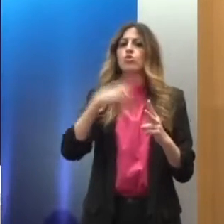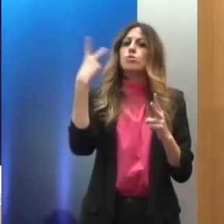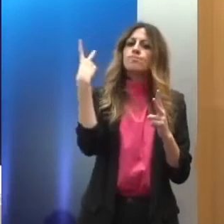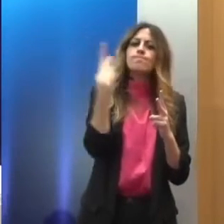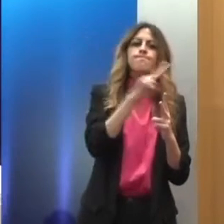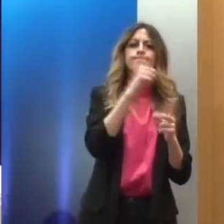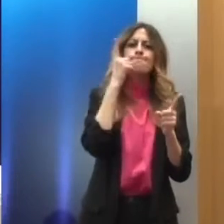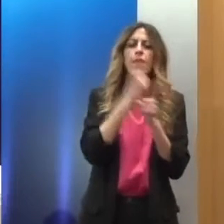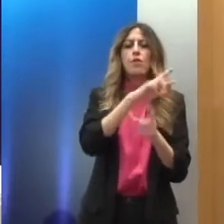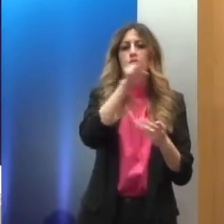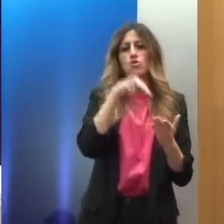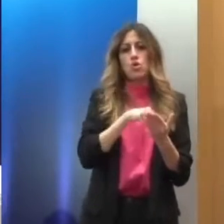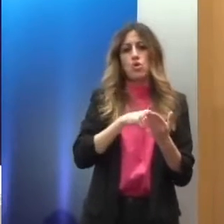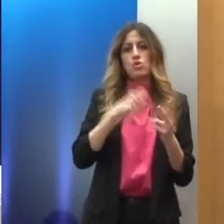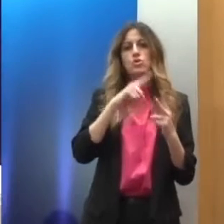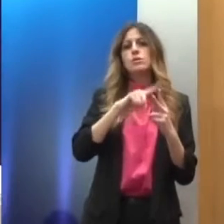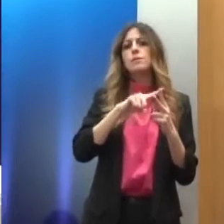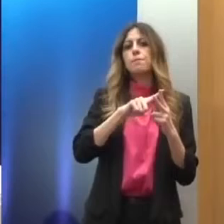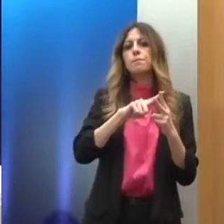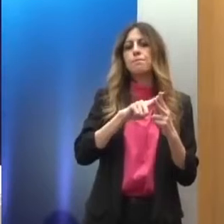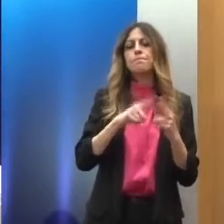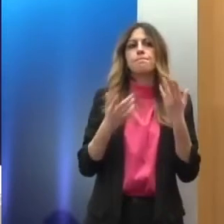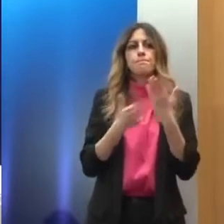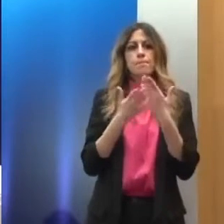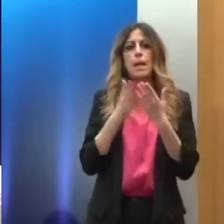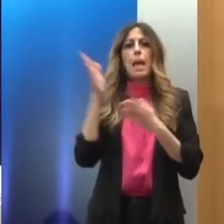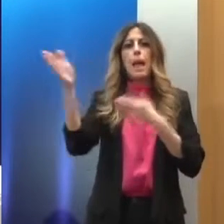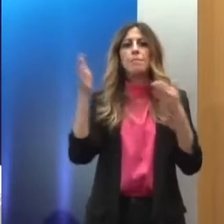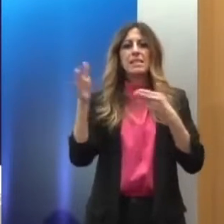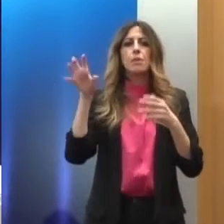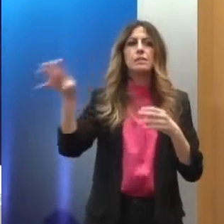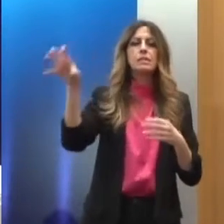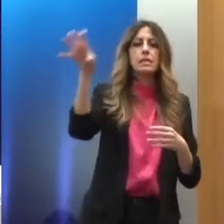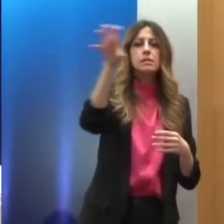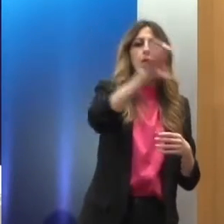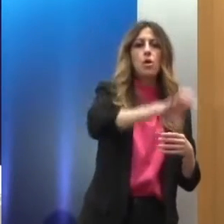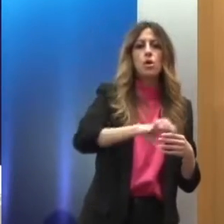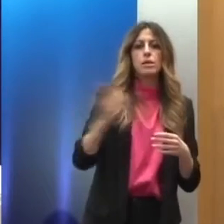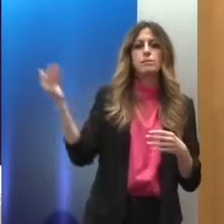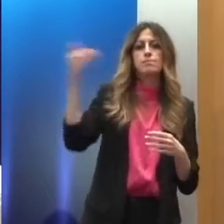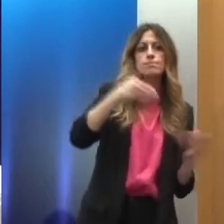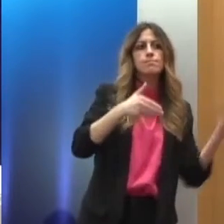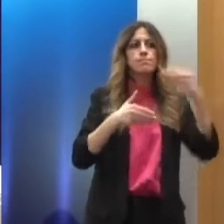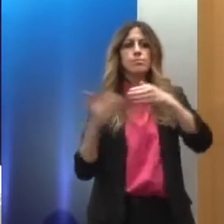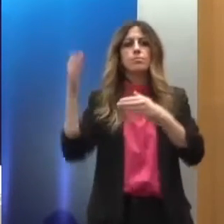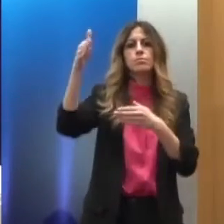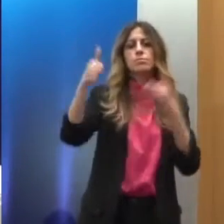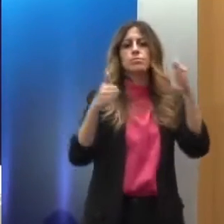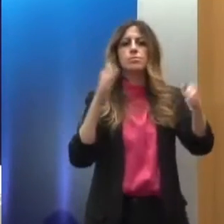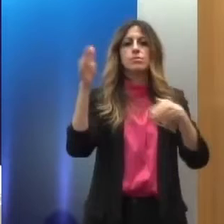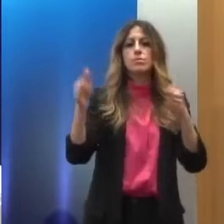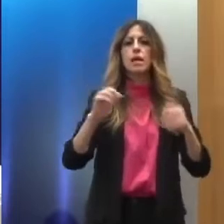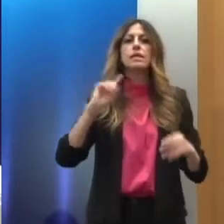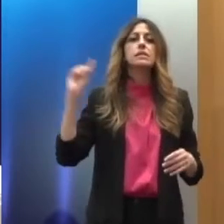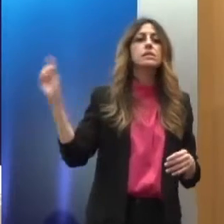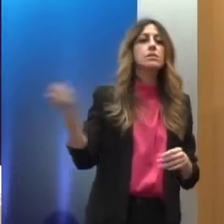της Ευρώπης, είναι οι country by country visits. Σε κάθε χώρα πηγαίνει σε όλα